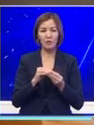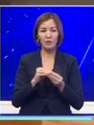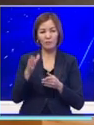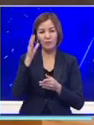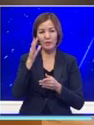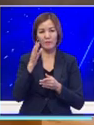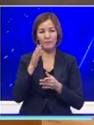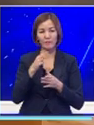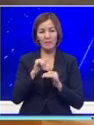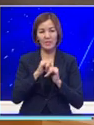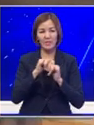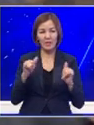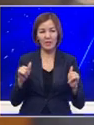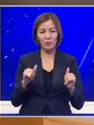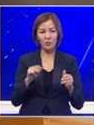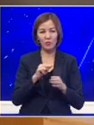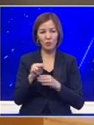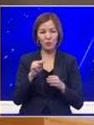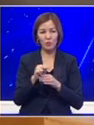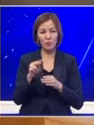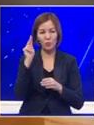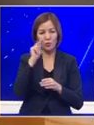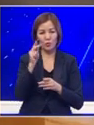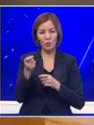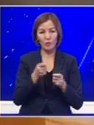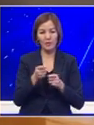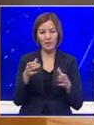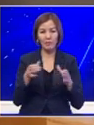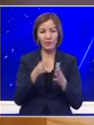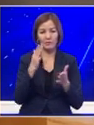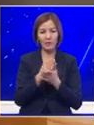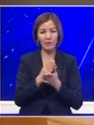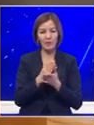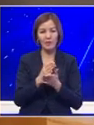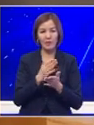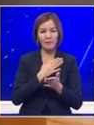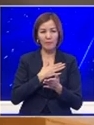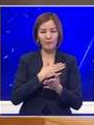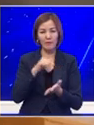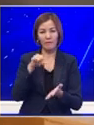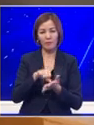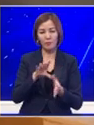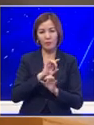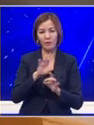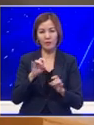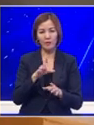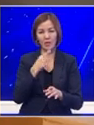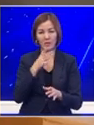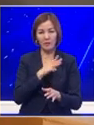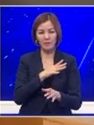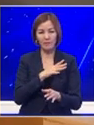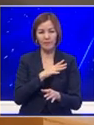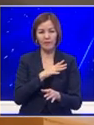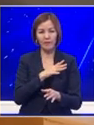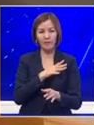білімді тарату, білім беру басқармасы бар. Соған мен өзім баяндамамда бүгін айтып отырым.